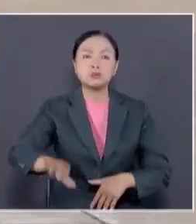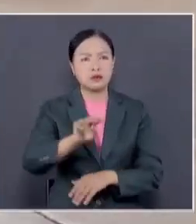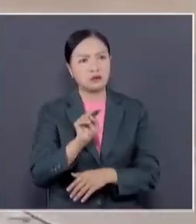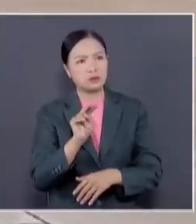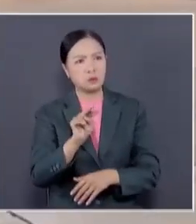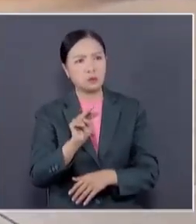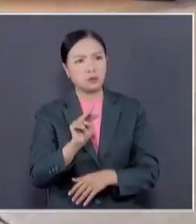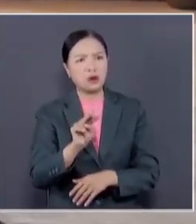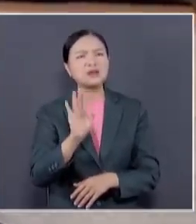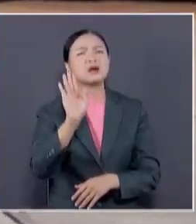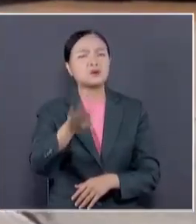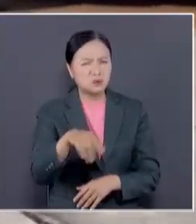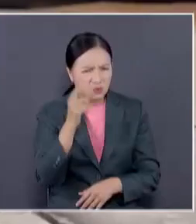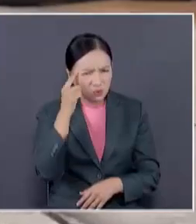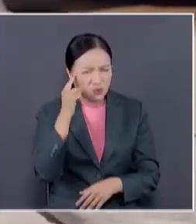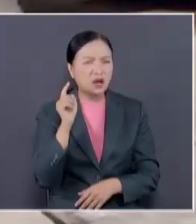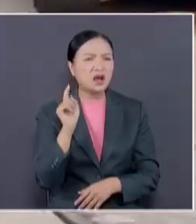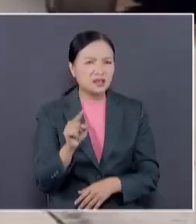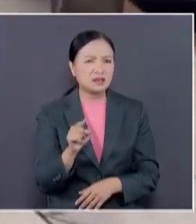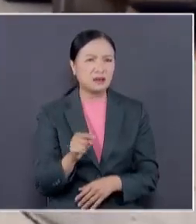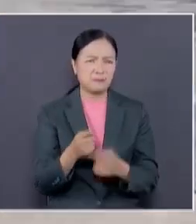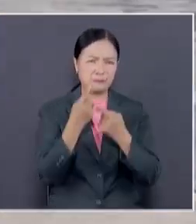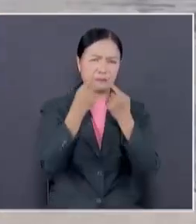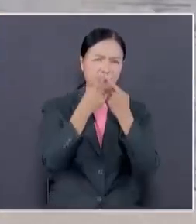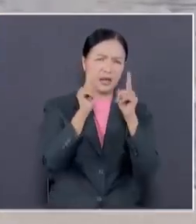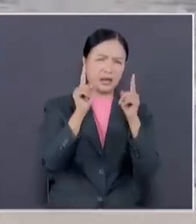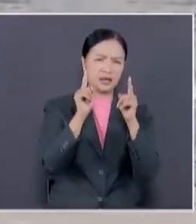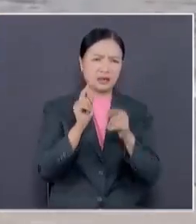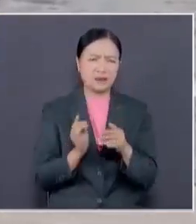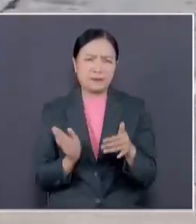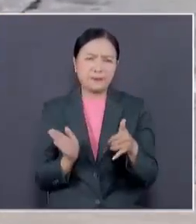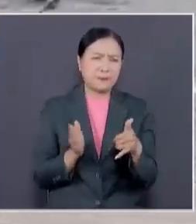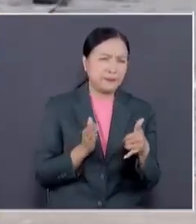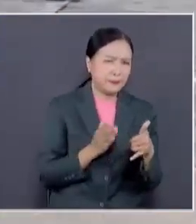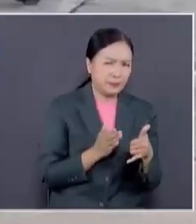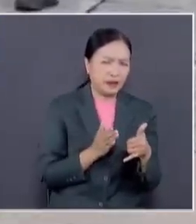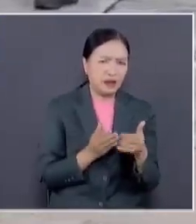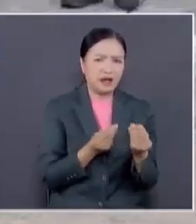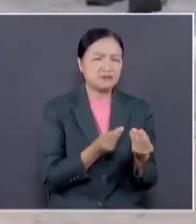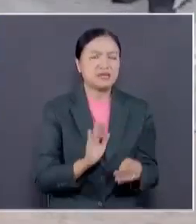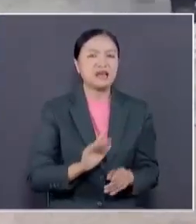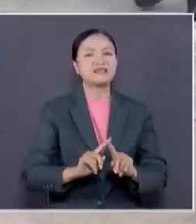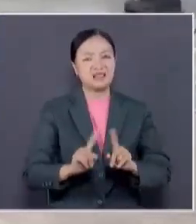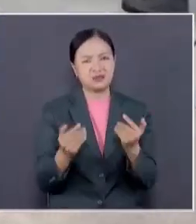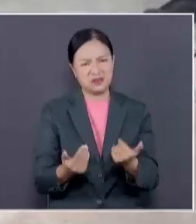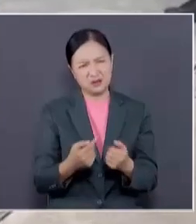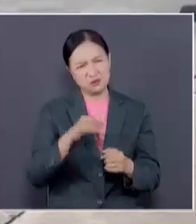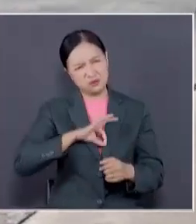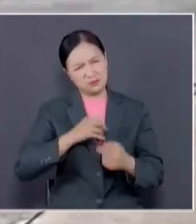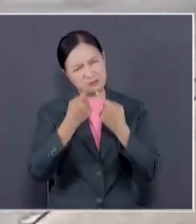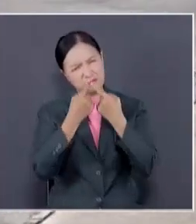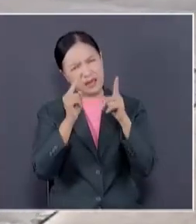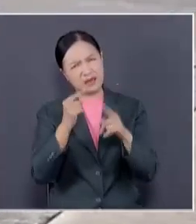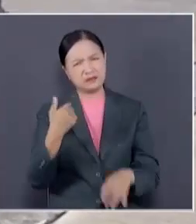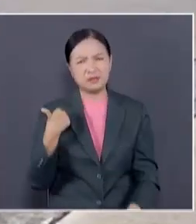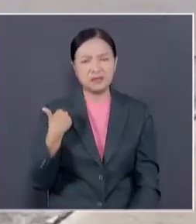องจากดาวอังคารยังรู้เลยว่าเรื่องนี้ไม่ปกติไม่ได้เข้าข้างบิ๊กโจ๊กนะฮะต้องพูดแบบนี้ก่อนนะฮะแต่ว่ามันไม่ปกติหลายๆเ